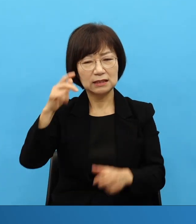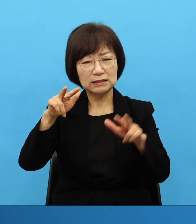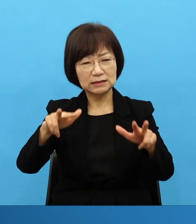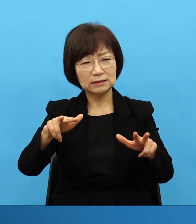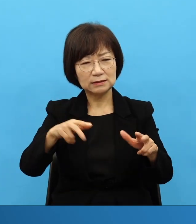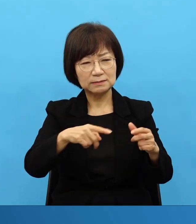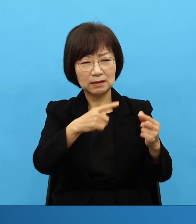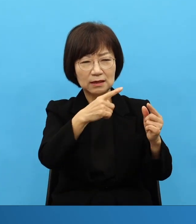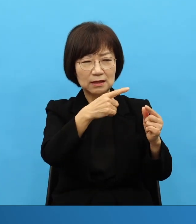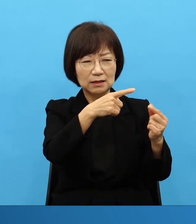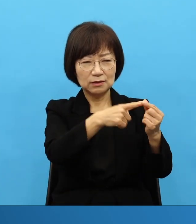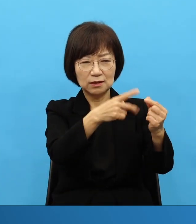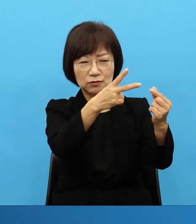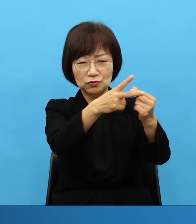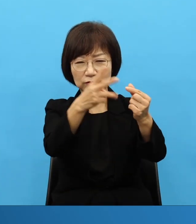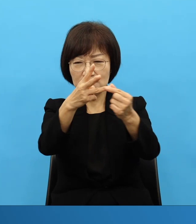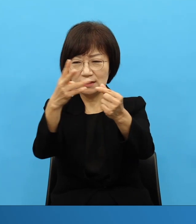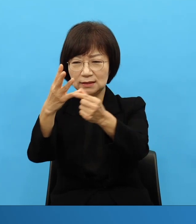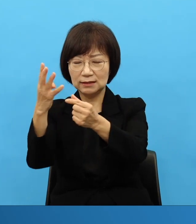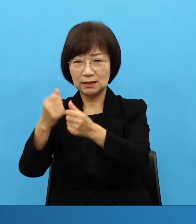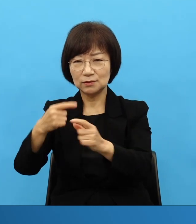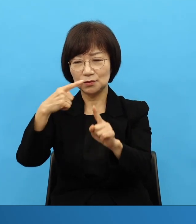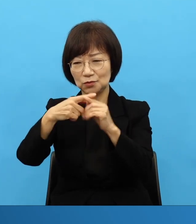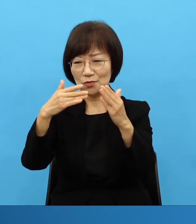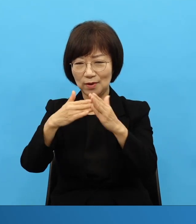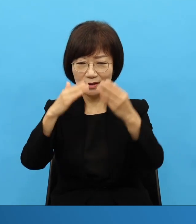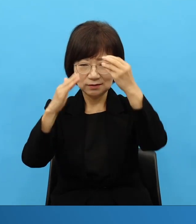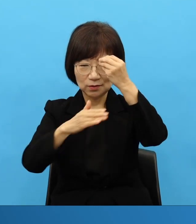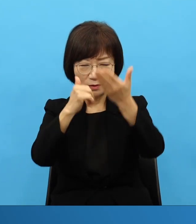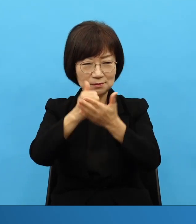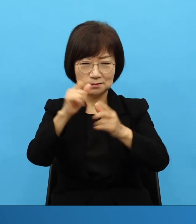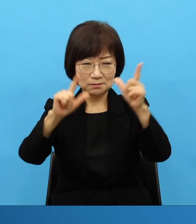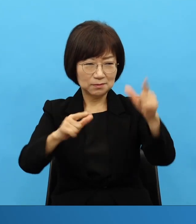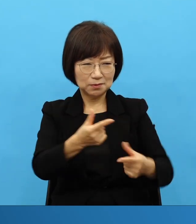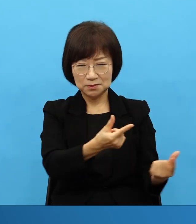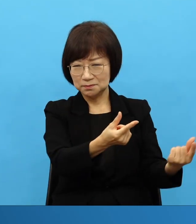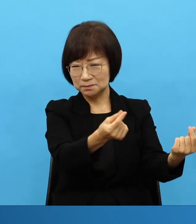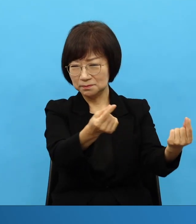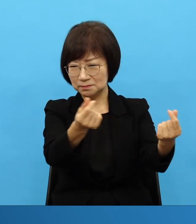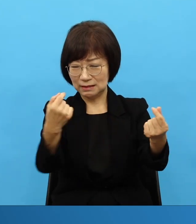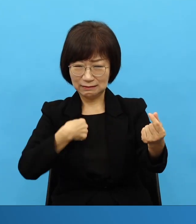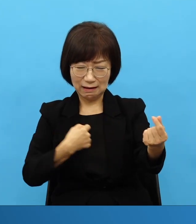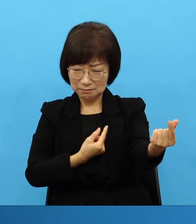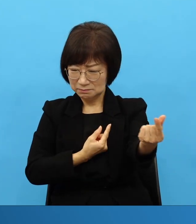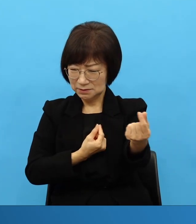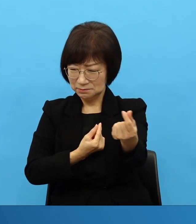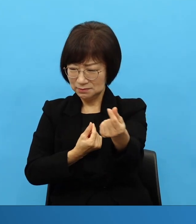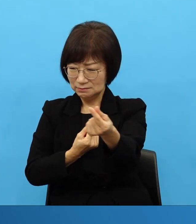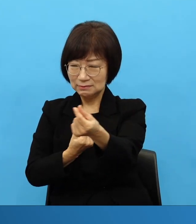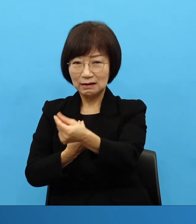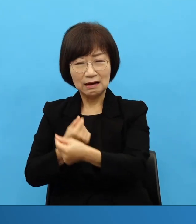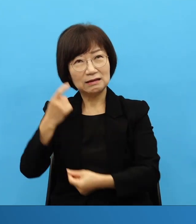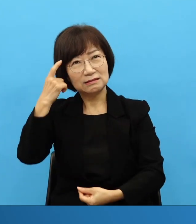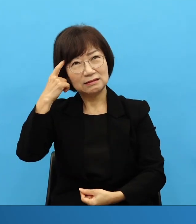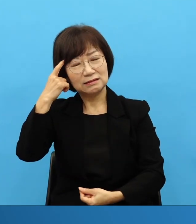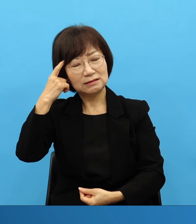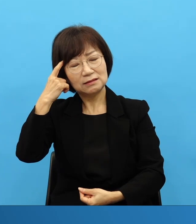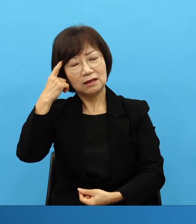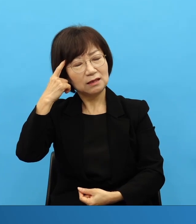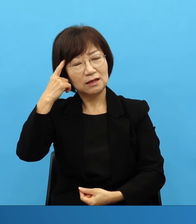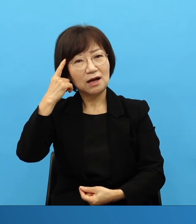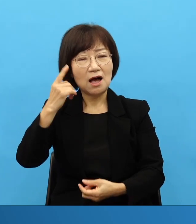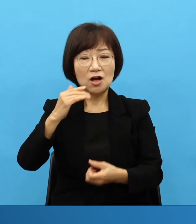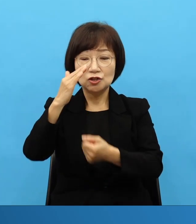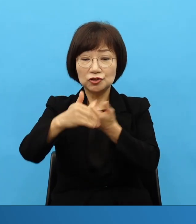as all 성경은 those other 어마어마한 people 걸 in the churches. 얘기했잖아요. And the Bible talks about something 나는 같은 great. 수준이에요. But I was at the same level. 그러니